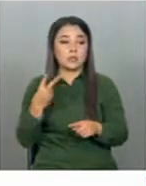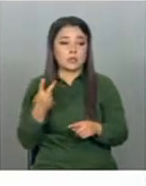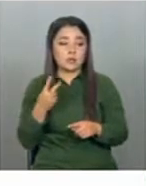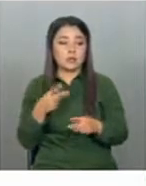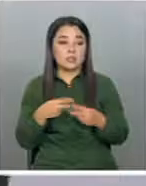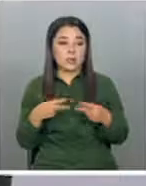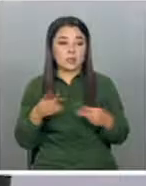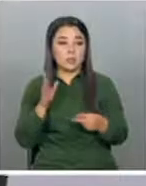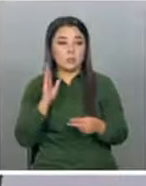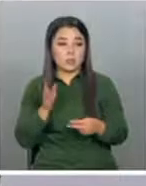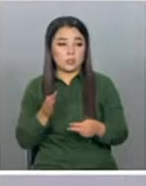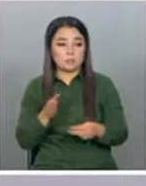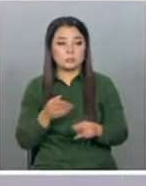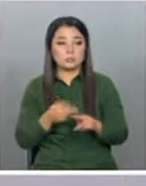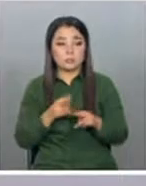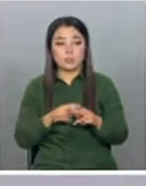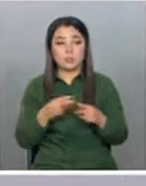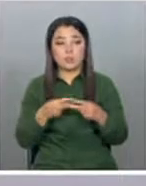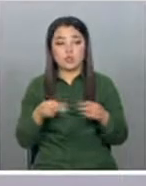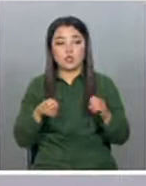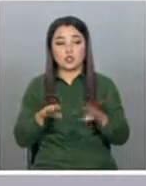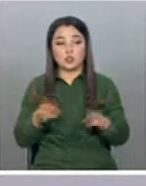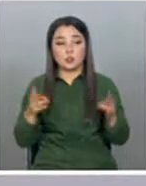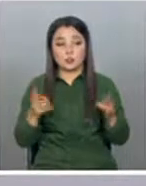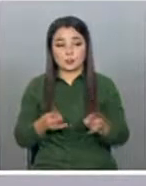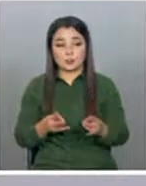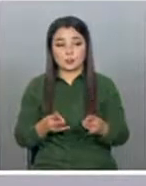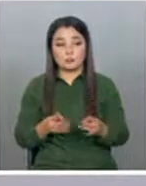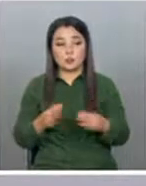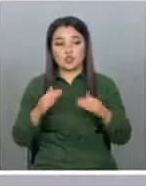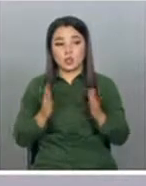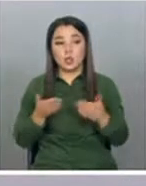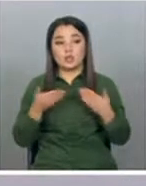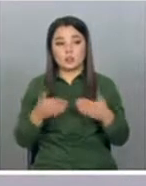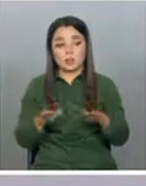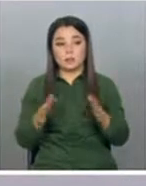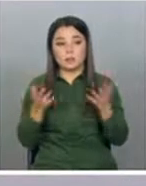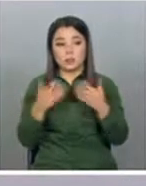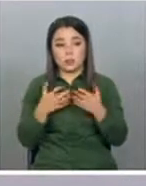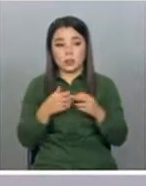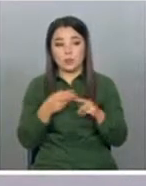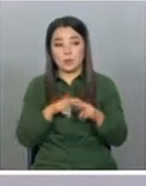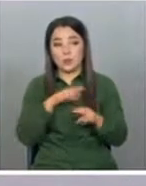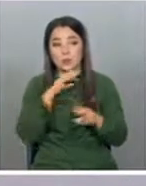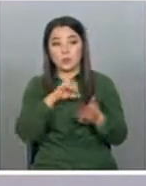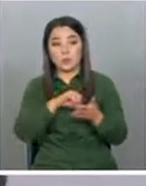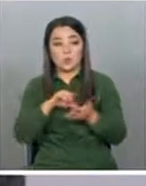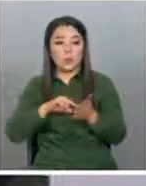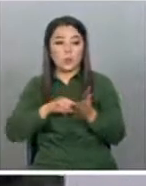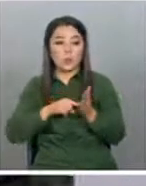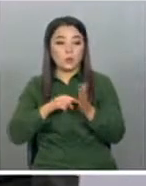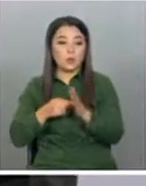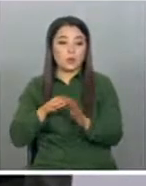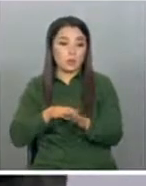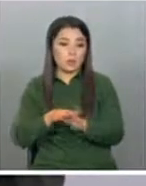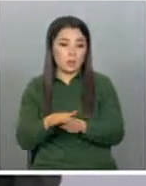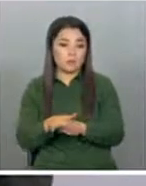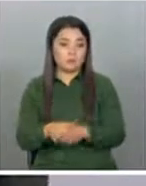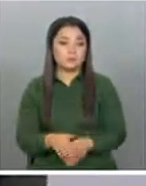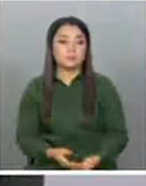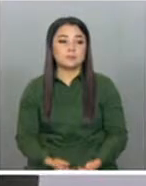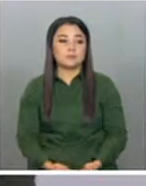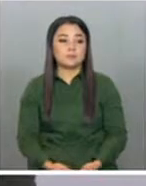теңдеу болады. Осы теңдеуді шешу керек. Онда жақшаларды ашып, көбімшені көбімшеге көбейтуді орындайық. Сонда